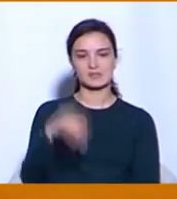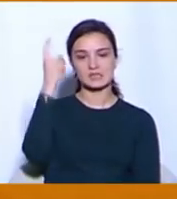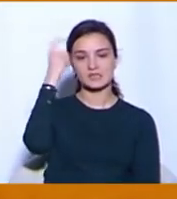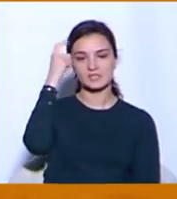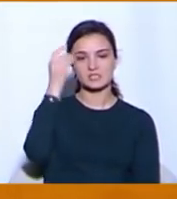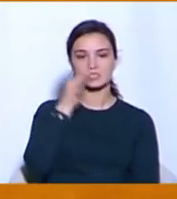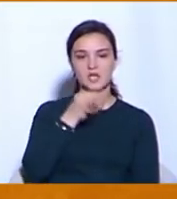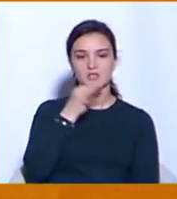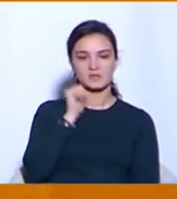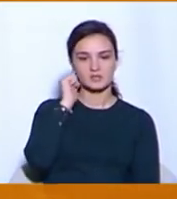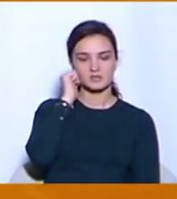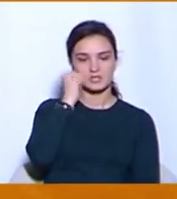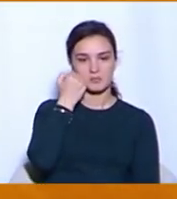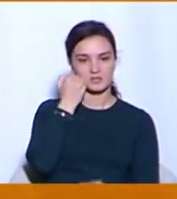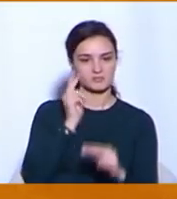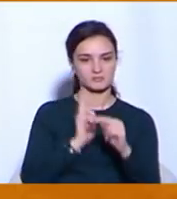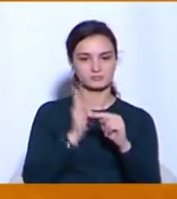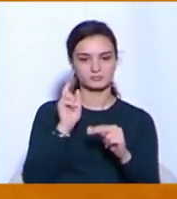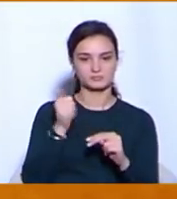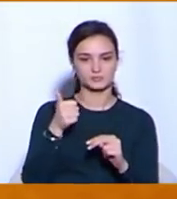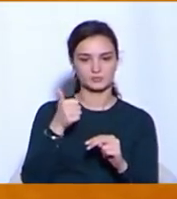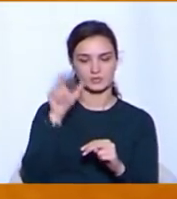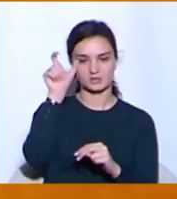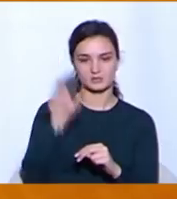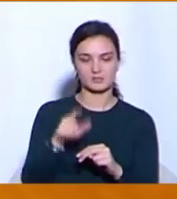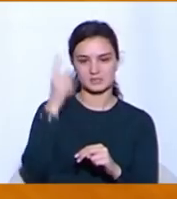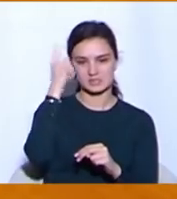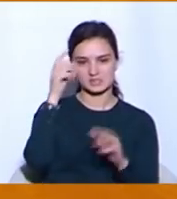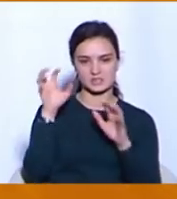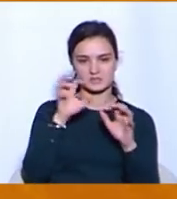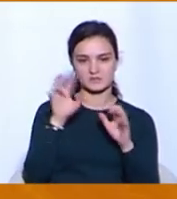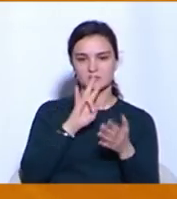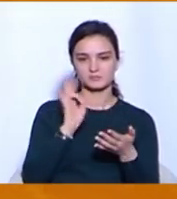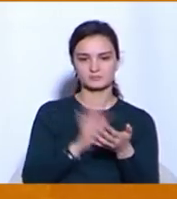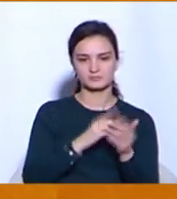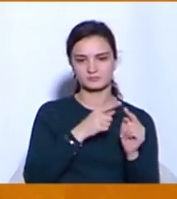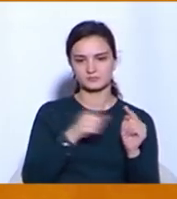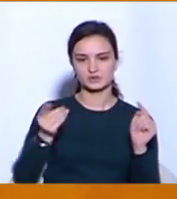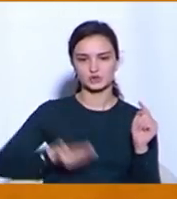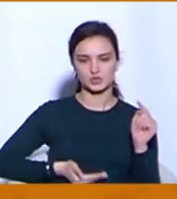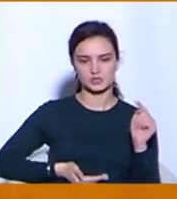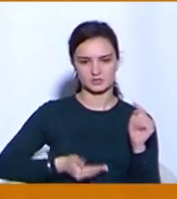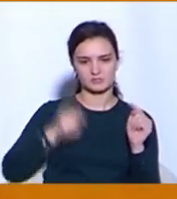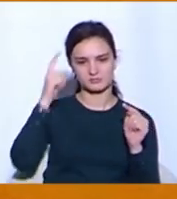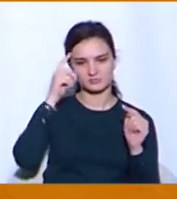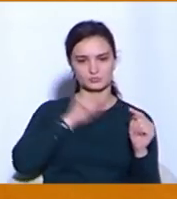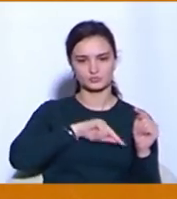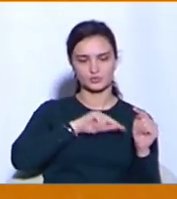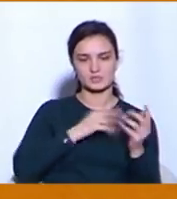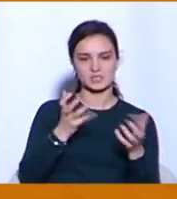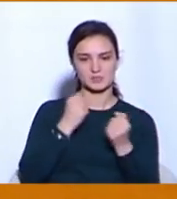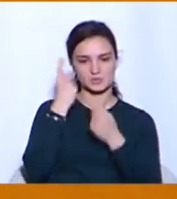ტვინის ნაადრევი დაბერების თავიდან ასაცილებლად. ადამიანის ტვინი უწყვეტად მუშაობს სიცოცხლის მანძილზე.